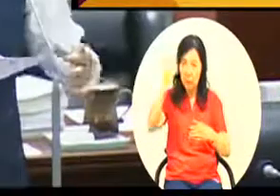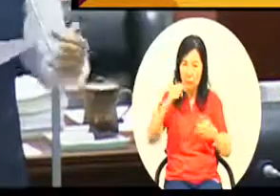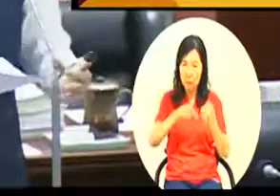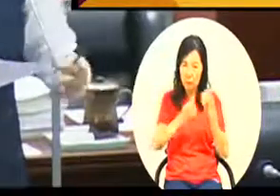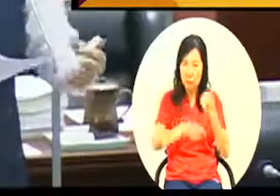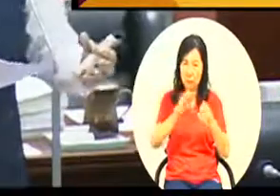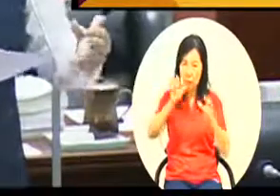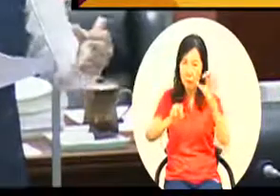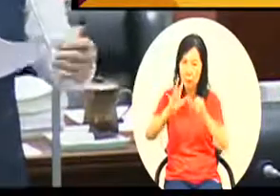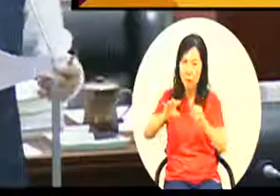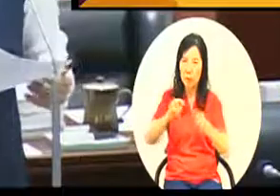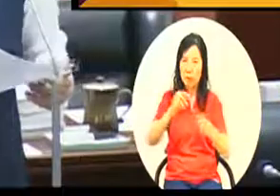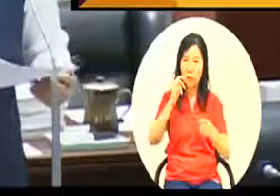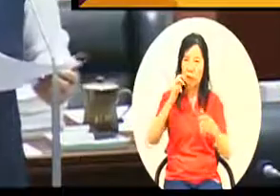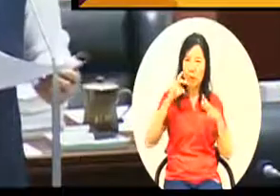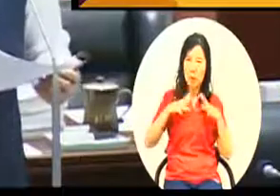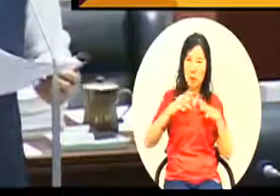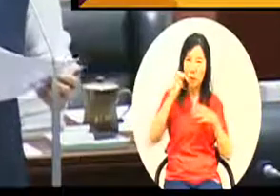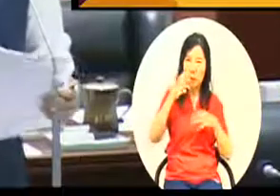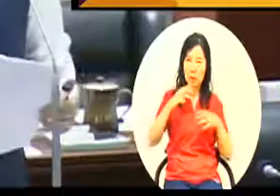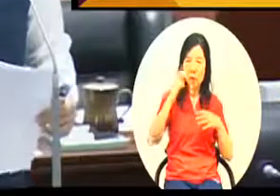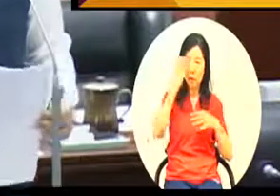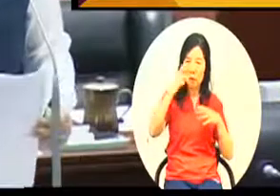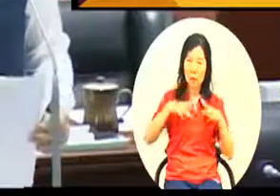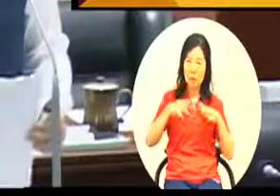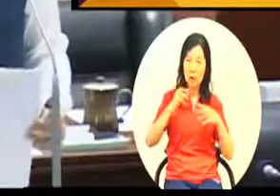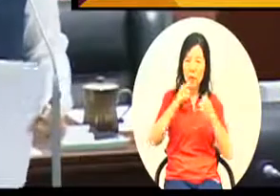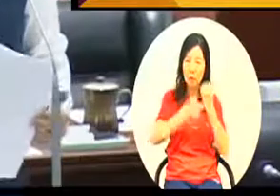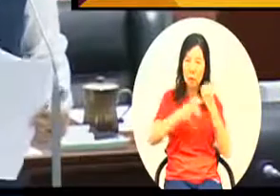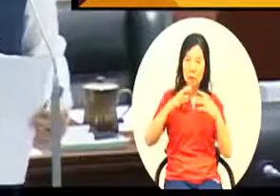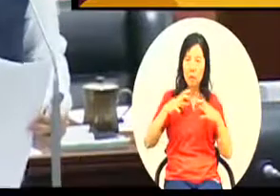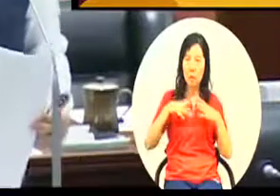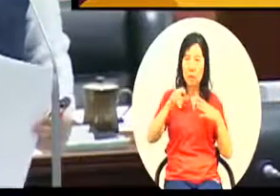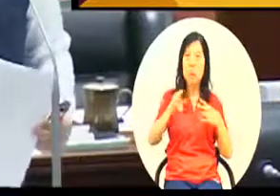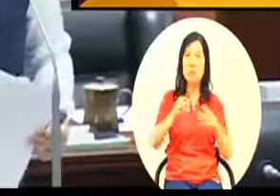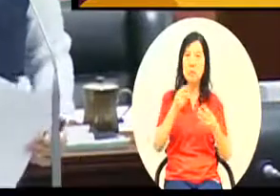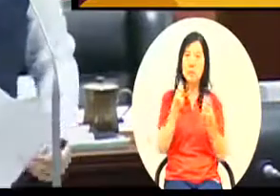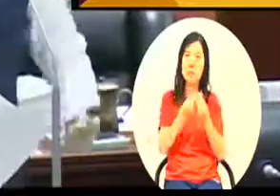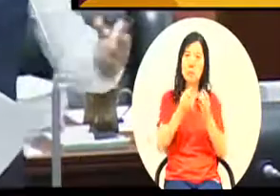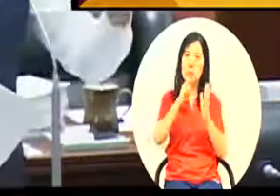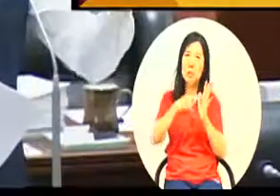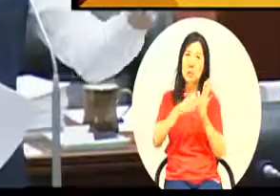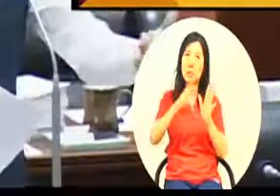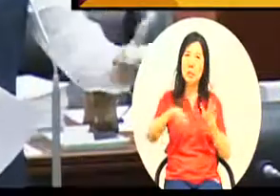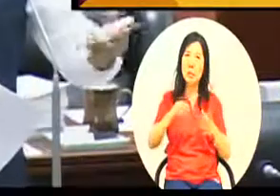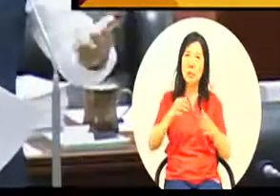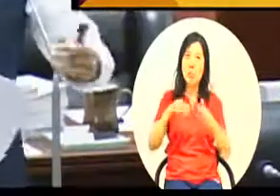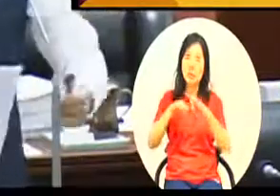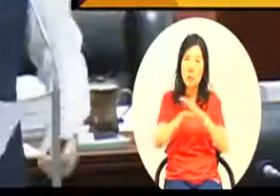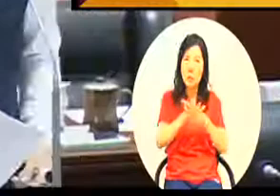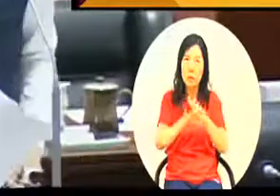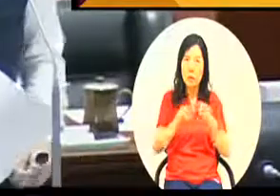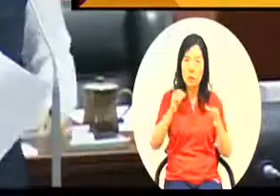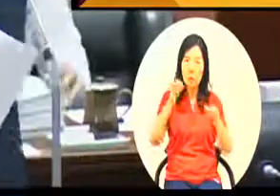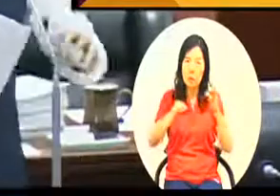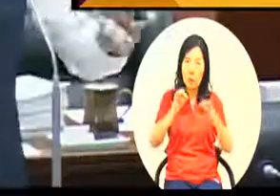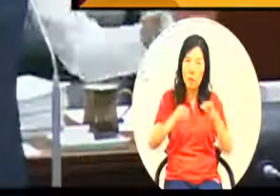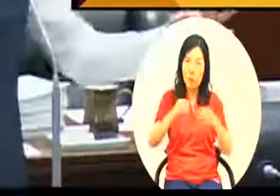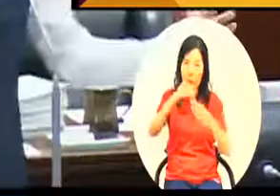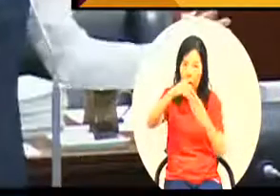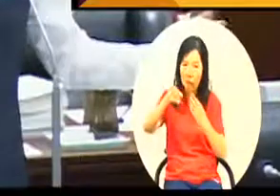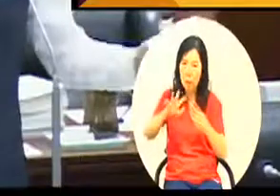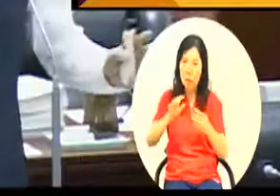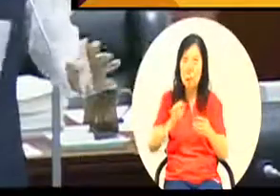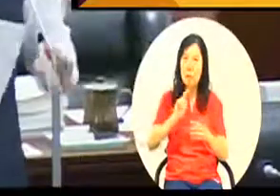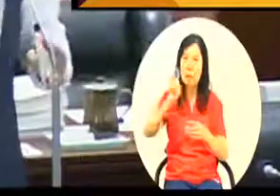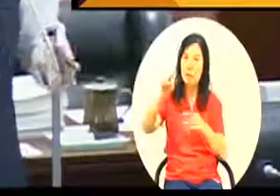获，检察官也好，法官也好，你要怎么解释为什么你查获毒品会有电子磅秤跟夹链带？被告都